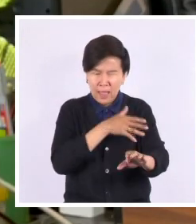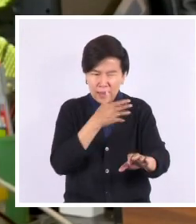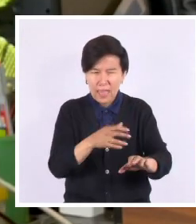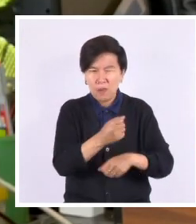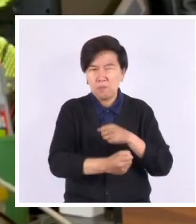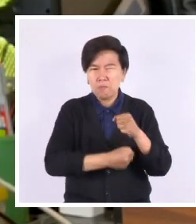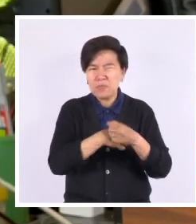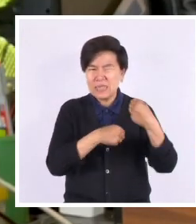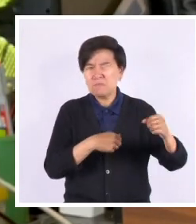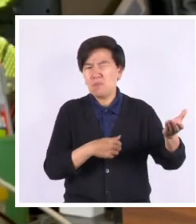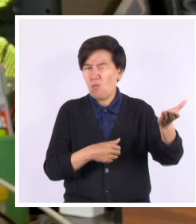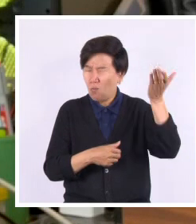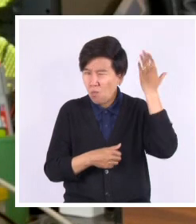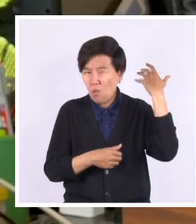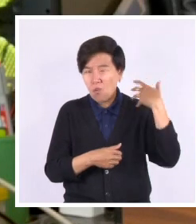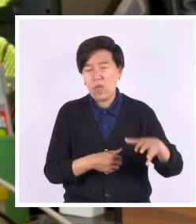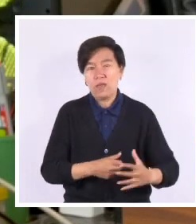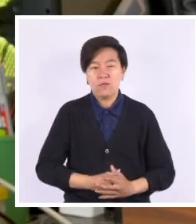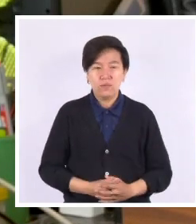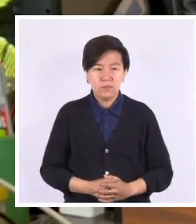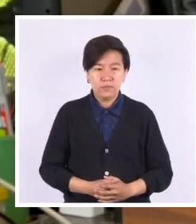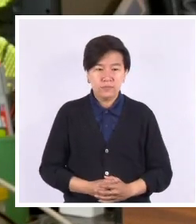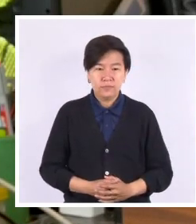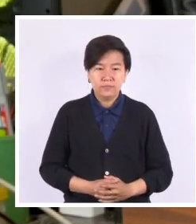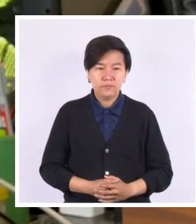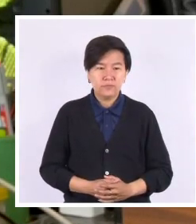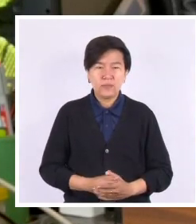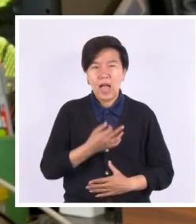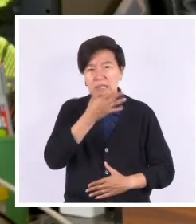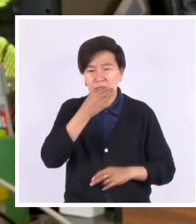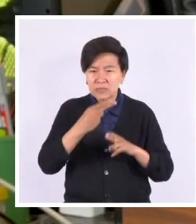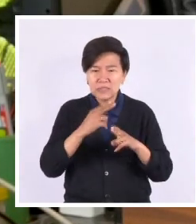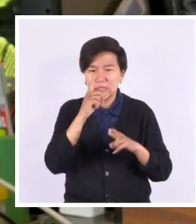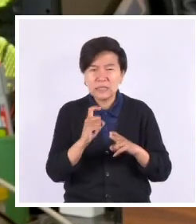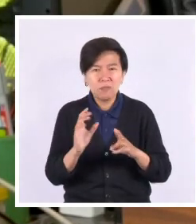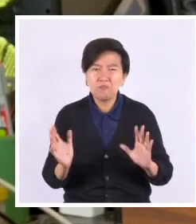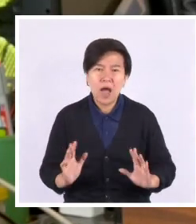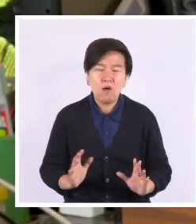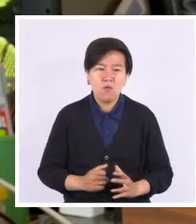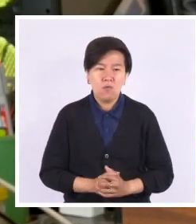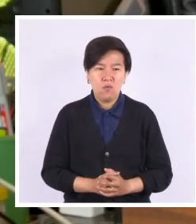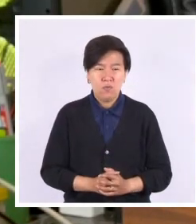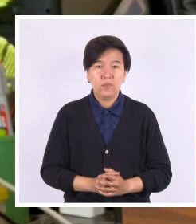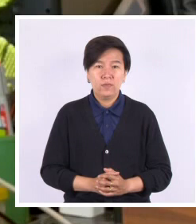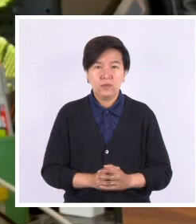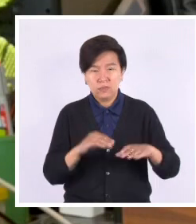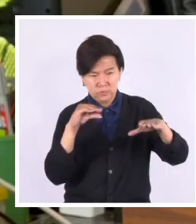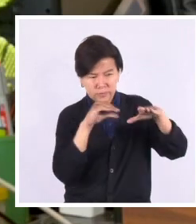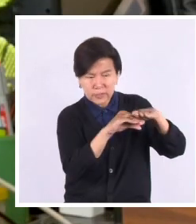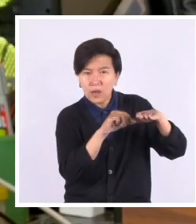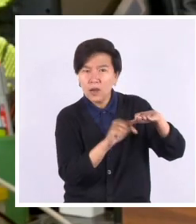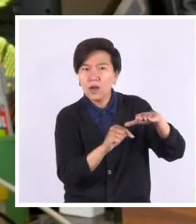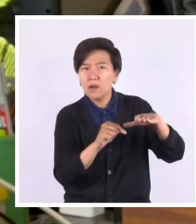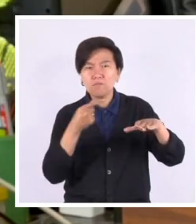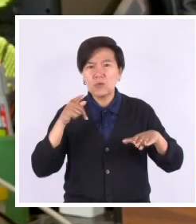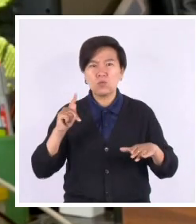10ปีแล้วครับเพราะฉะนั้นเนี่ยเราไม่ทำลายอาชีพเราหรอกครับไก่แค่การติดอุปกรณ์เสริมเข้าไปเนี่ยมันไม่มีประโ